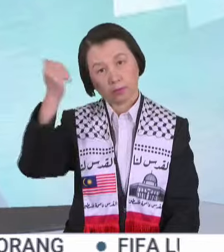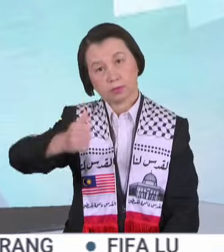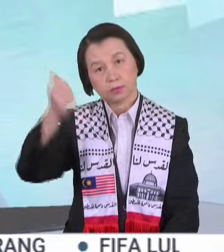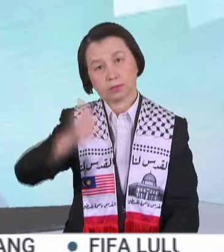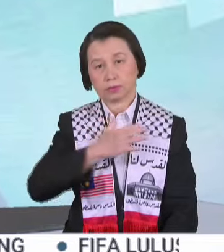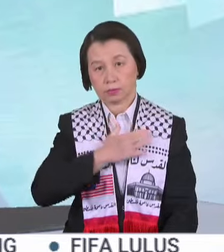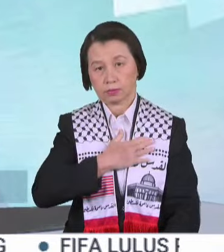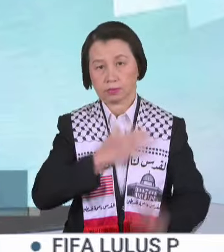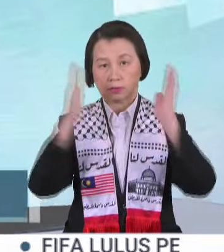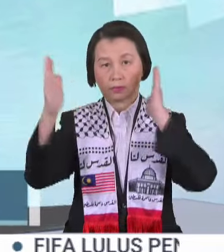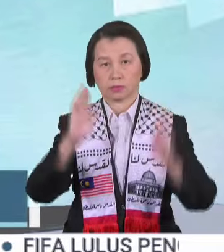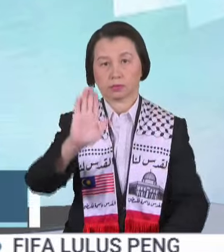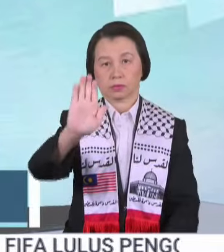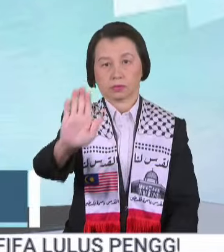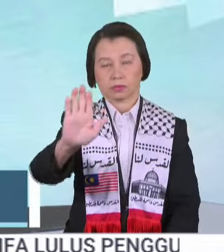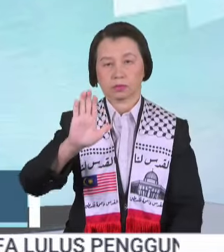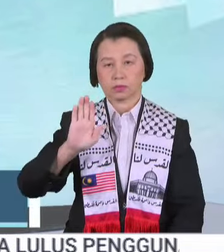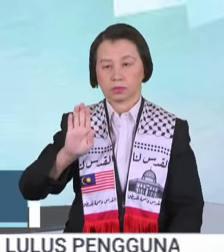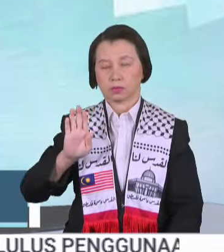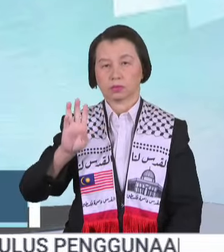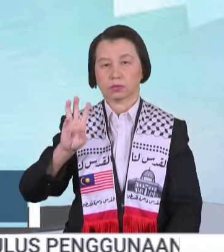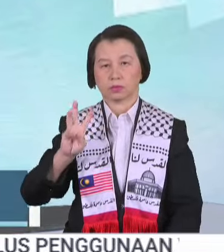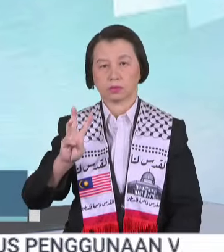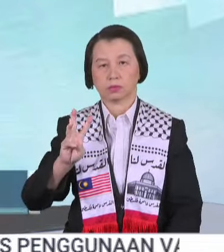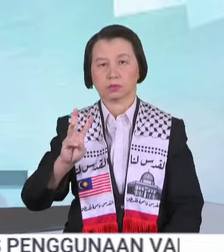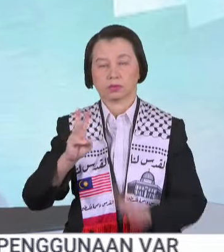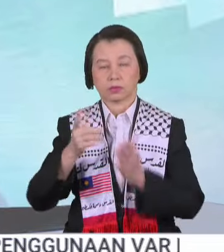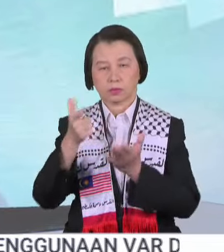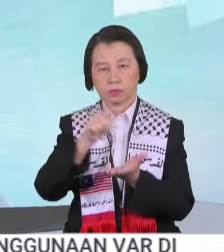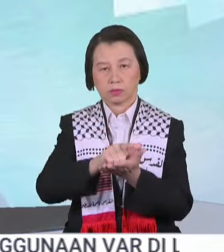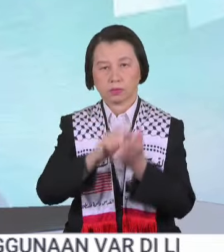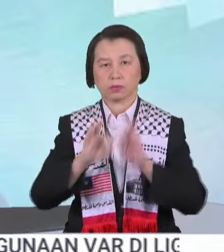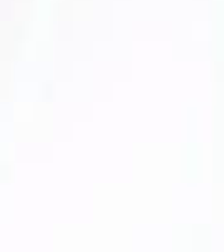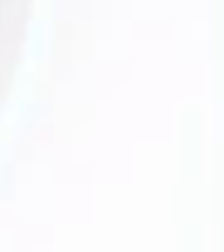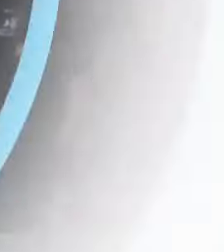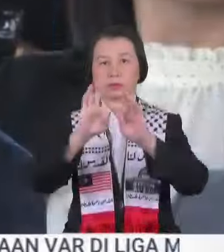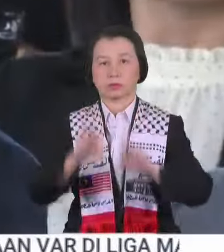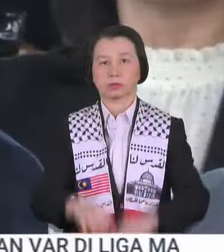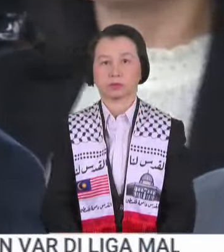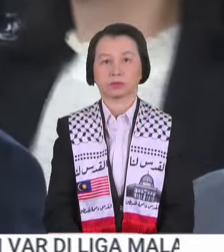Assalamualaikum, salam Malaysia Madani. Berita wilayah dimulakan dengan rangkuman laporan utama.